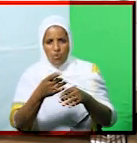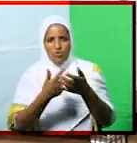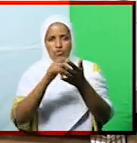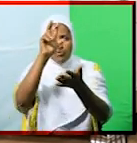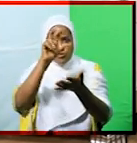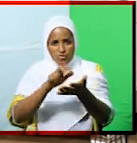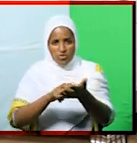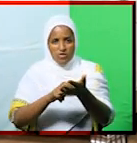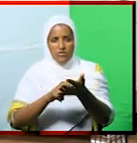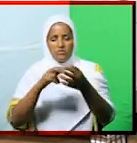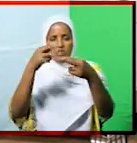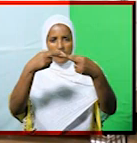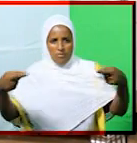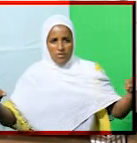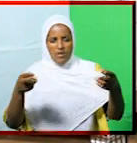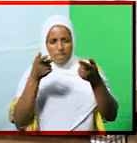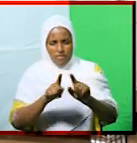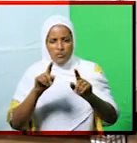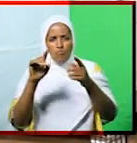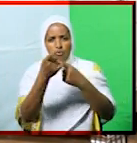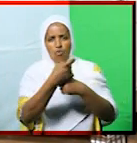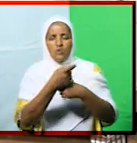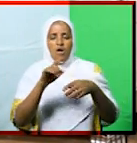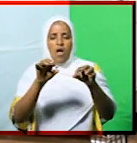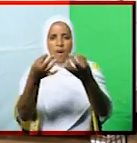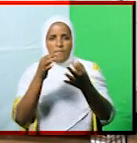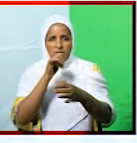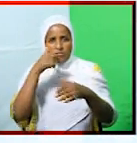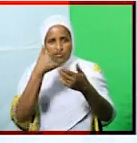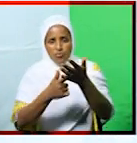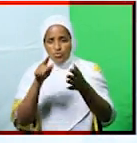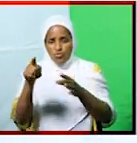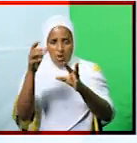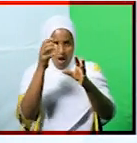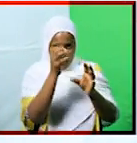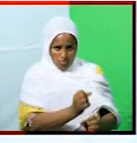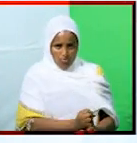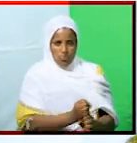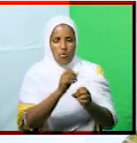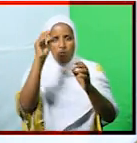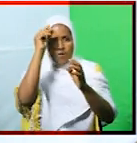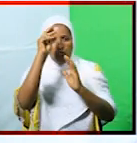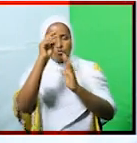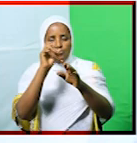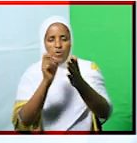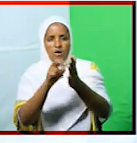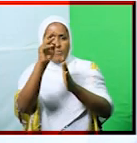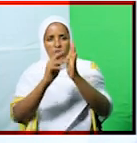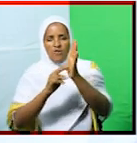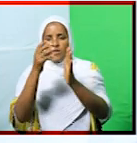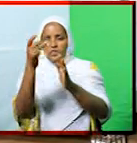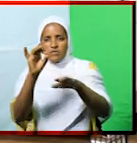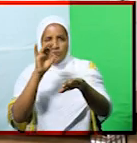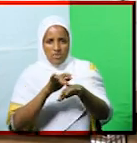ይናገራል። ሰው መጻሕፍትን ሲተረጉም ማን ስር ያደገ ነው? ይህን በደንብ ማስገባል። ጌታችን መድኃኒታችን ኢየሱስ ክርስቶስ